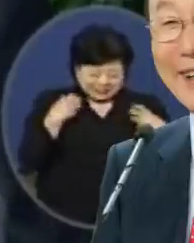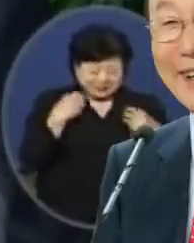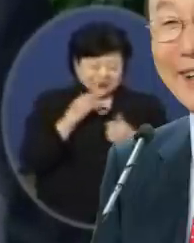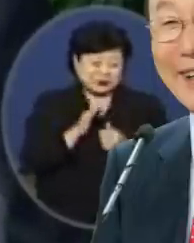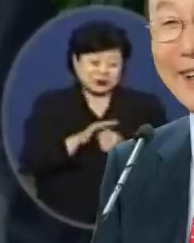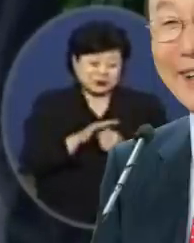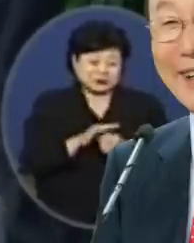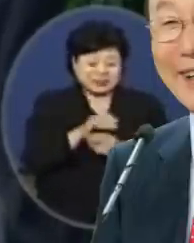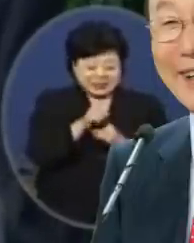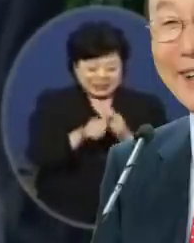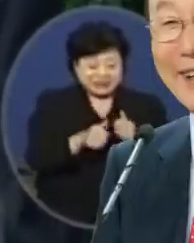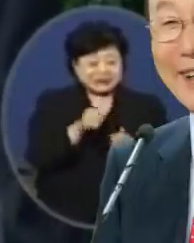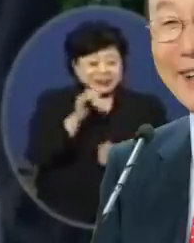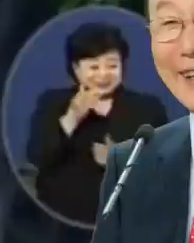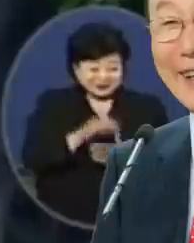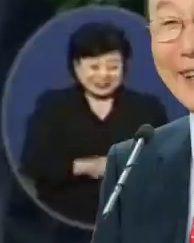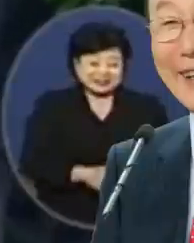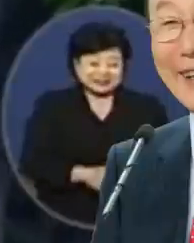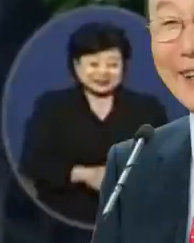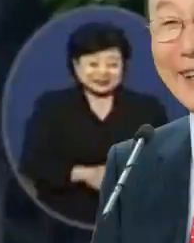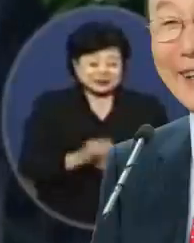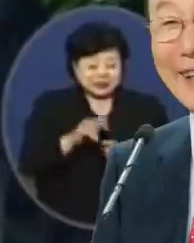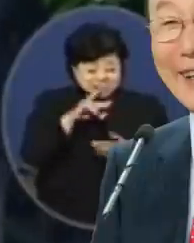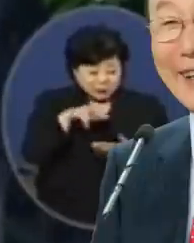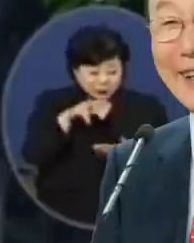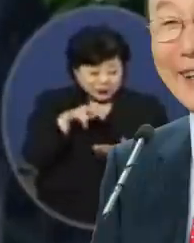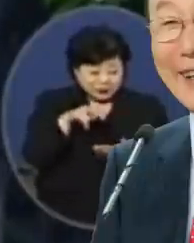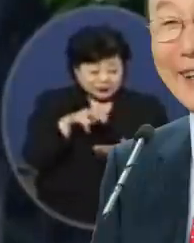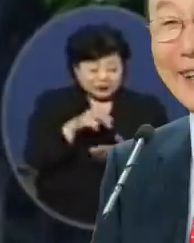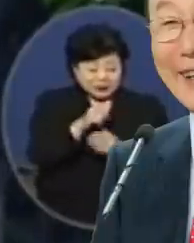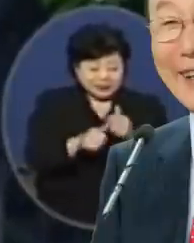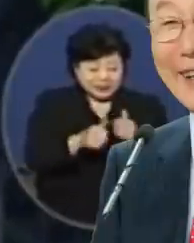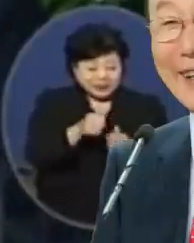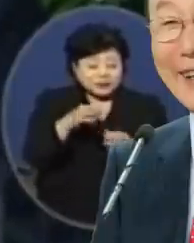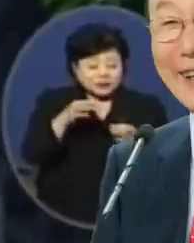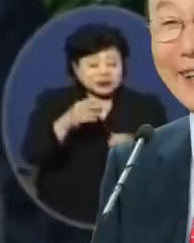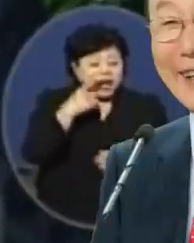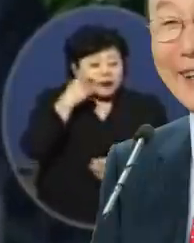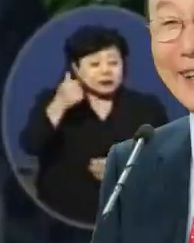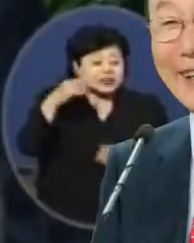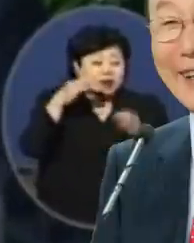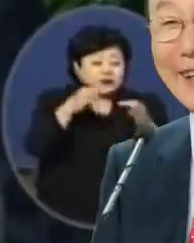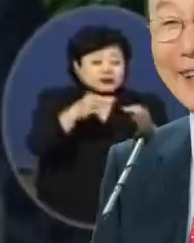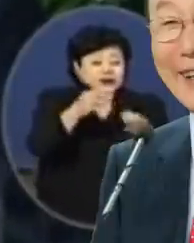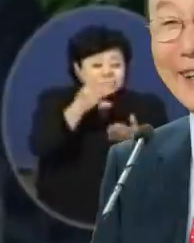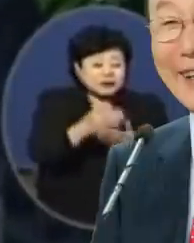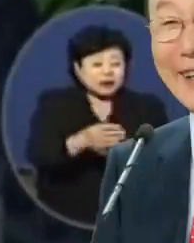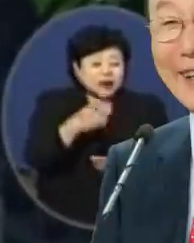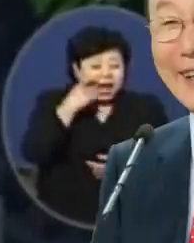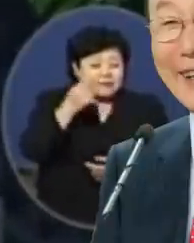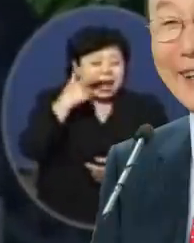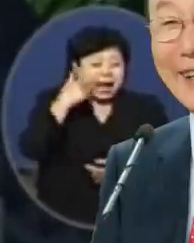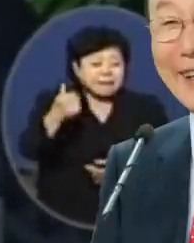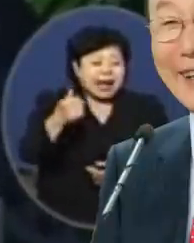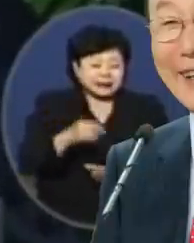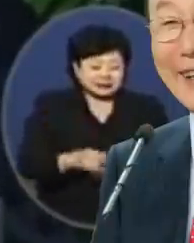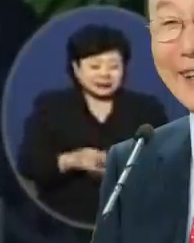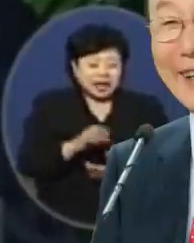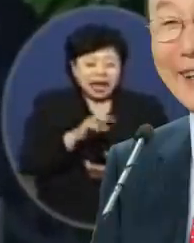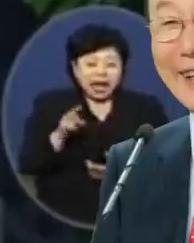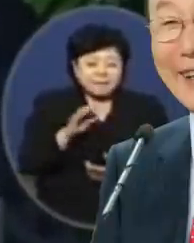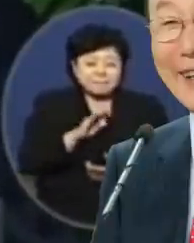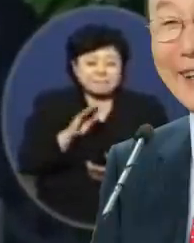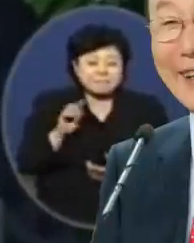주시는 하나님이신 것입니다. 성경에는 우리가 하나님을 부를 때 아버지라고도 부르지 말고 아빠 아버지라고 부르라고